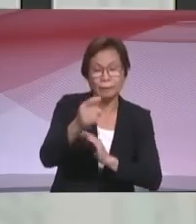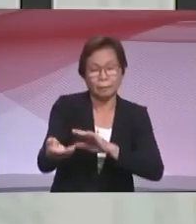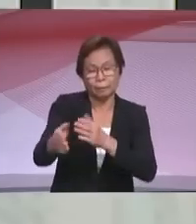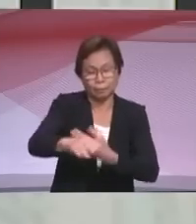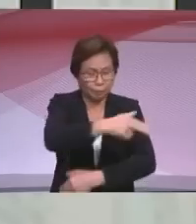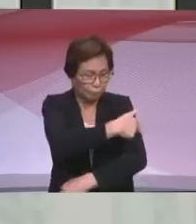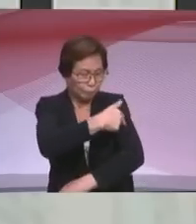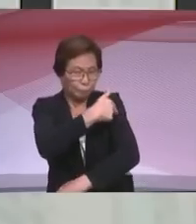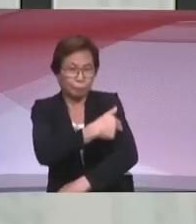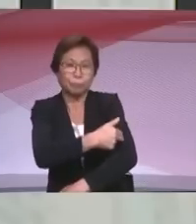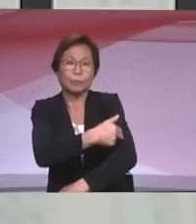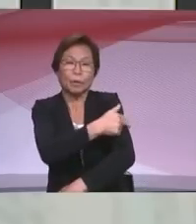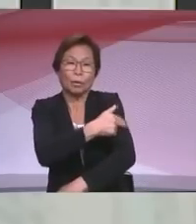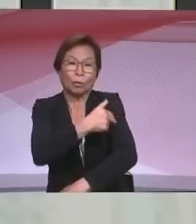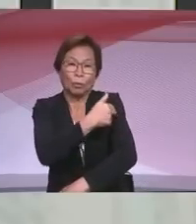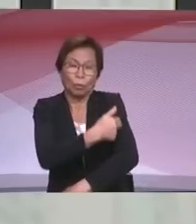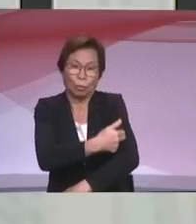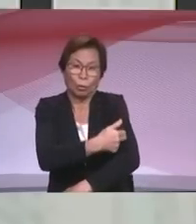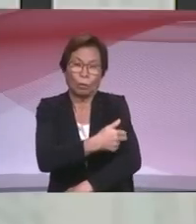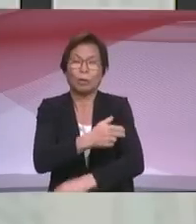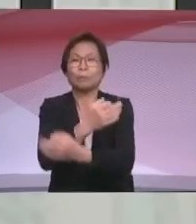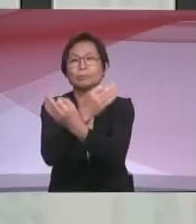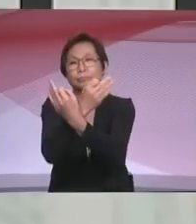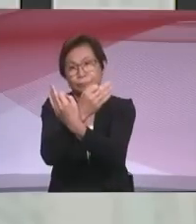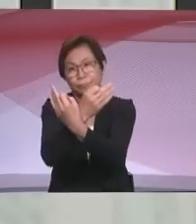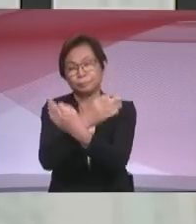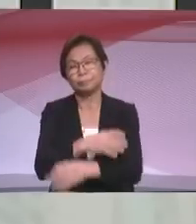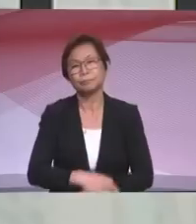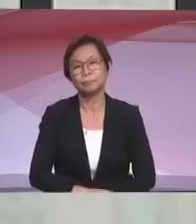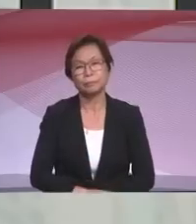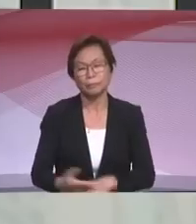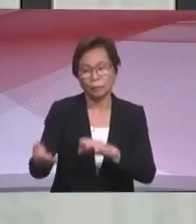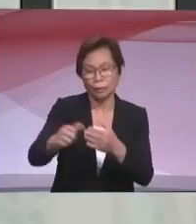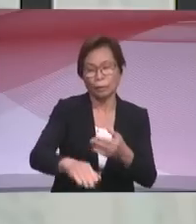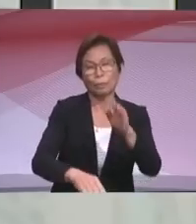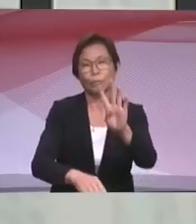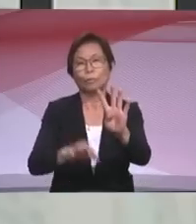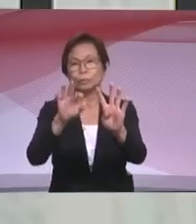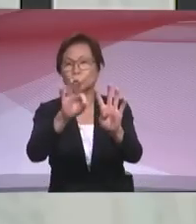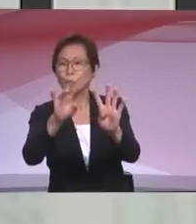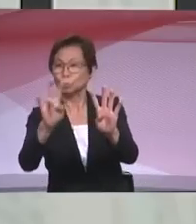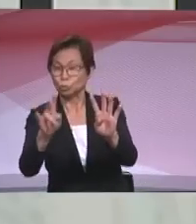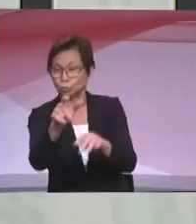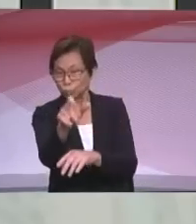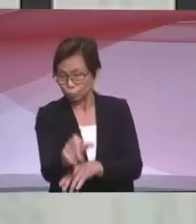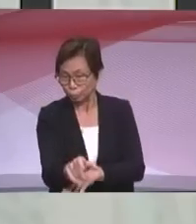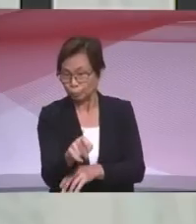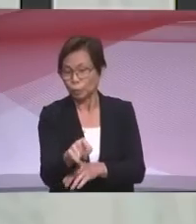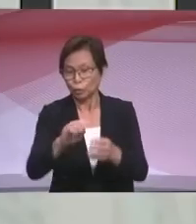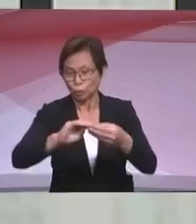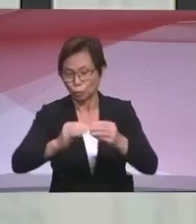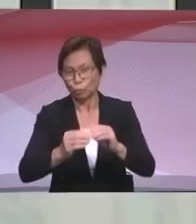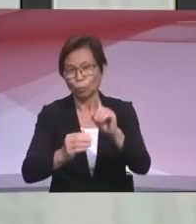meninggal di Hospital Encik Besar Hajar Kalsom, Keluang. Kes kematian 497, iaitu kes